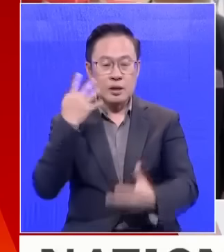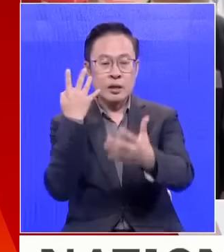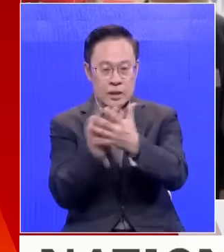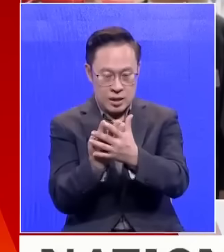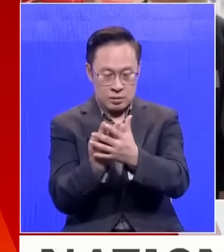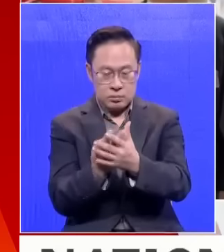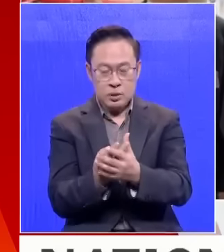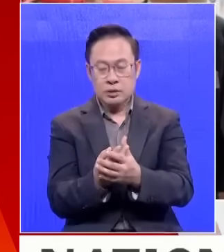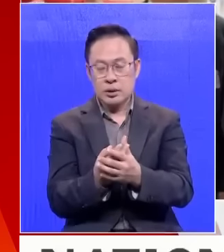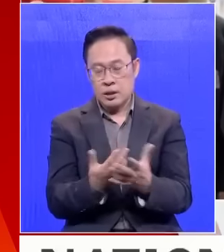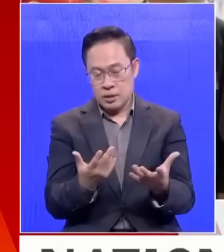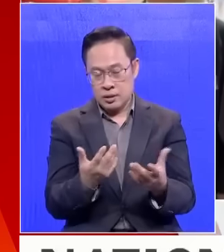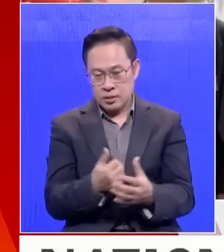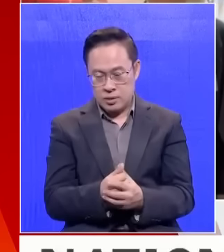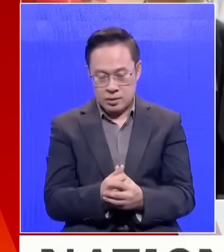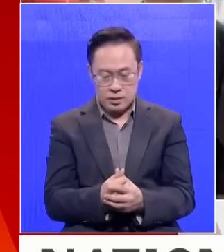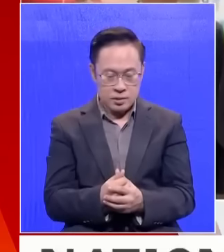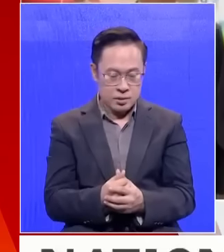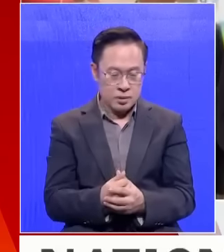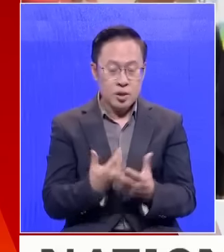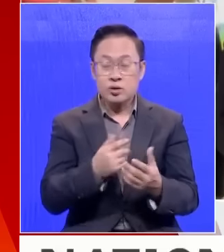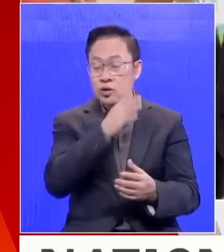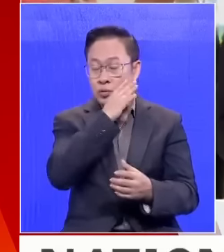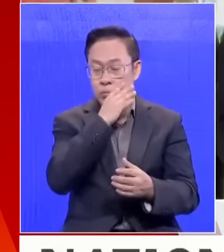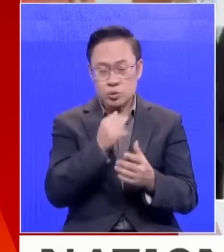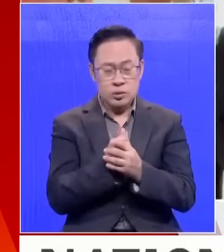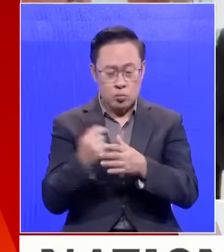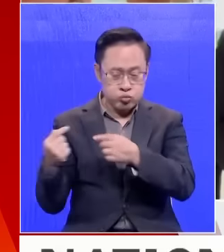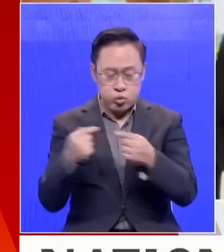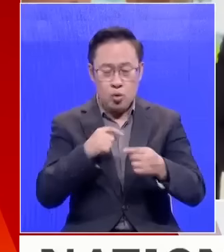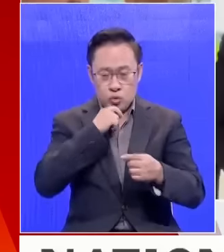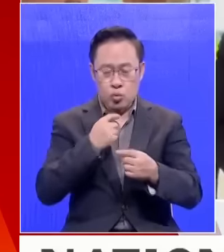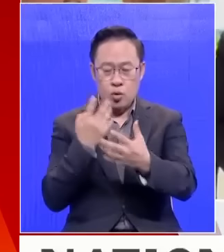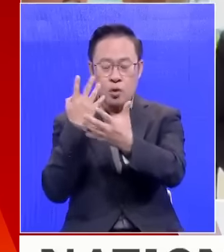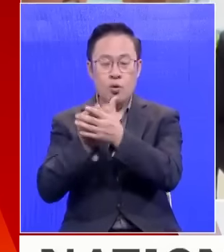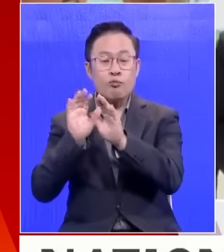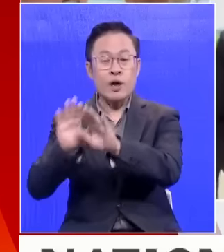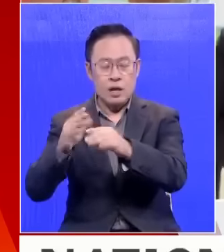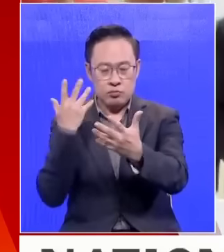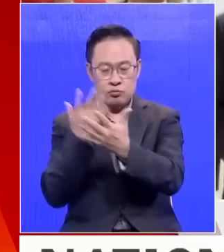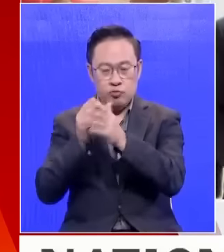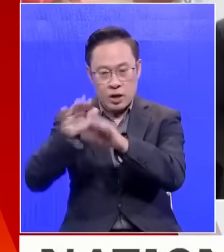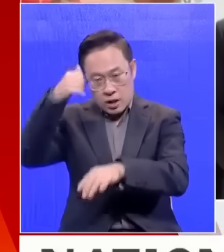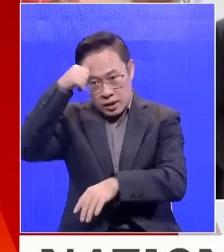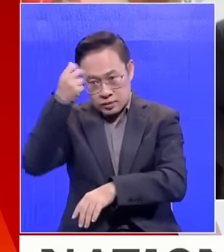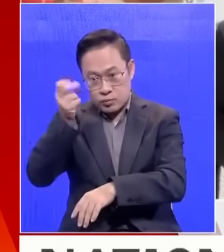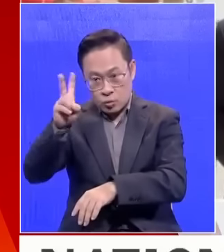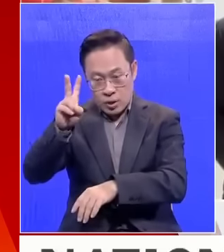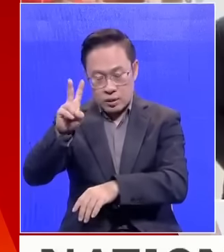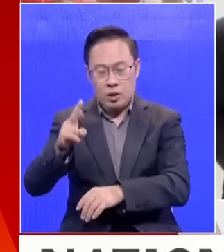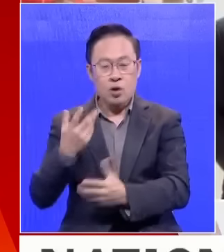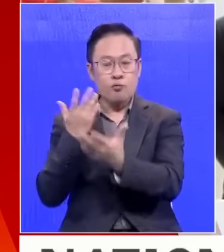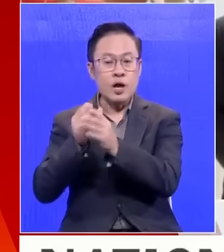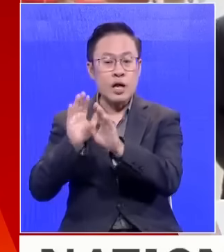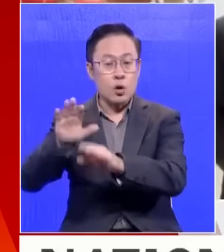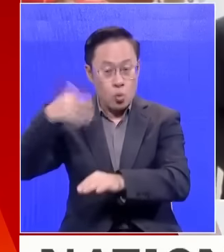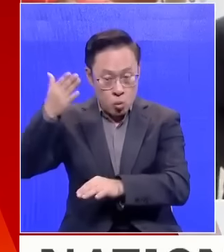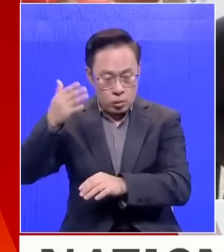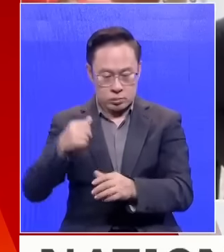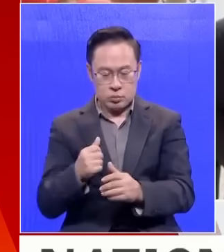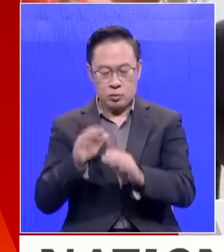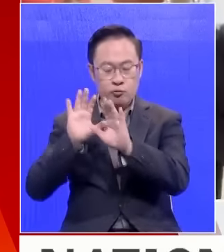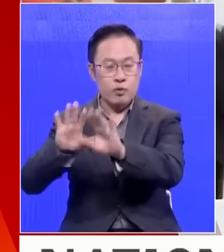ถ้าเป็นการฝากขังก่อนคดีจะถึงที่สุดมันต้องแยกนะท่านผู้ชมก็คือว่าคดีถึงที่สุดและศาลฎีกาคำพิพ